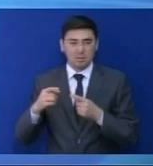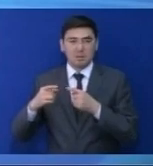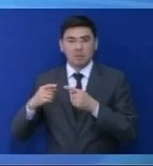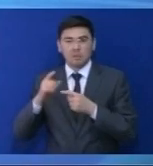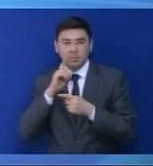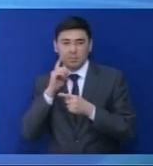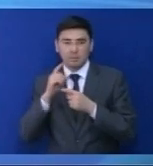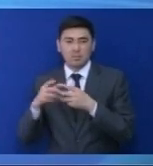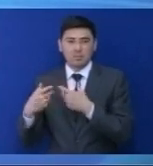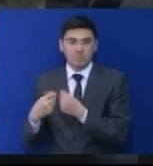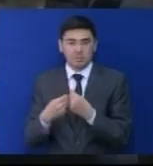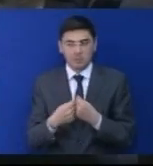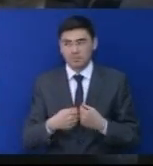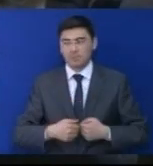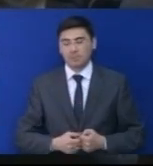ұйымдастырылды.